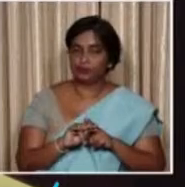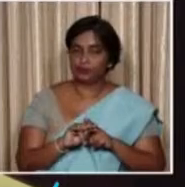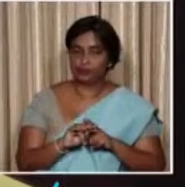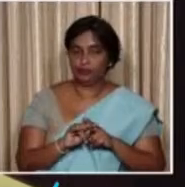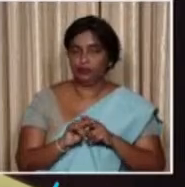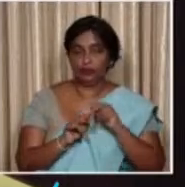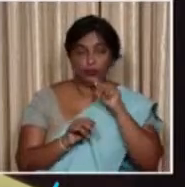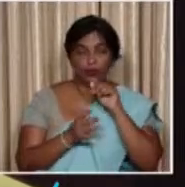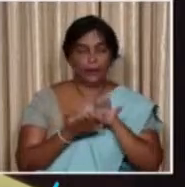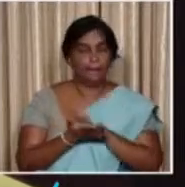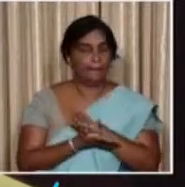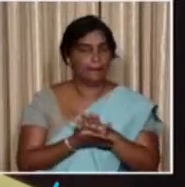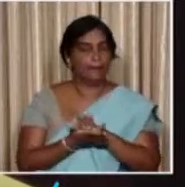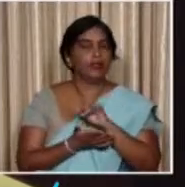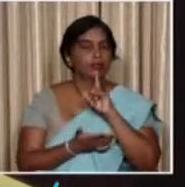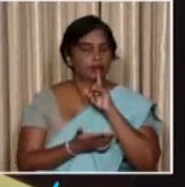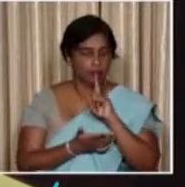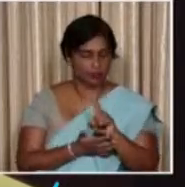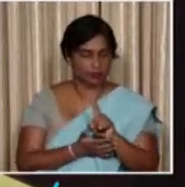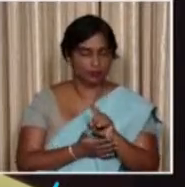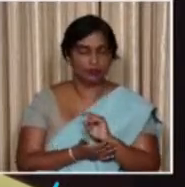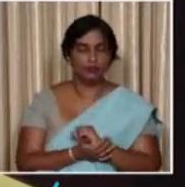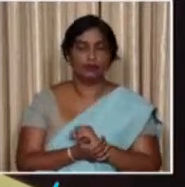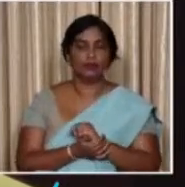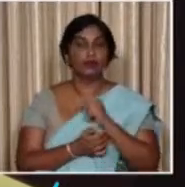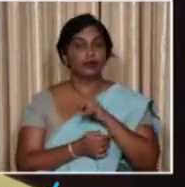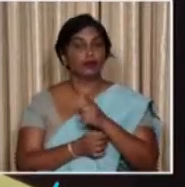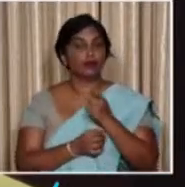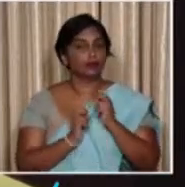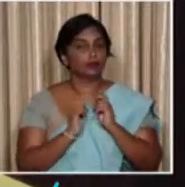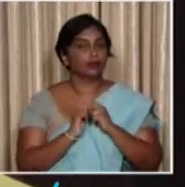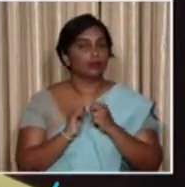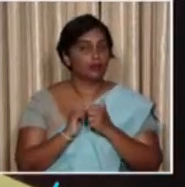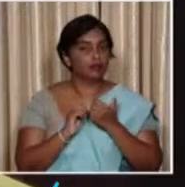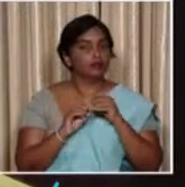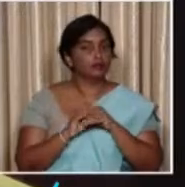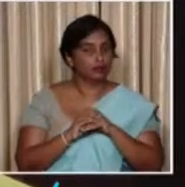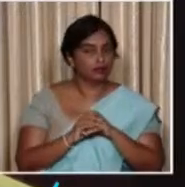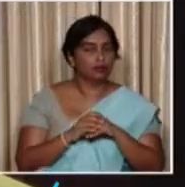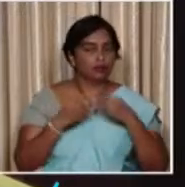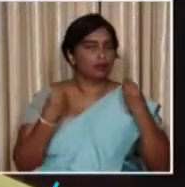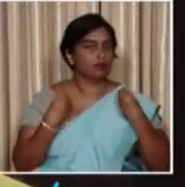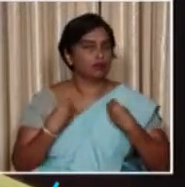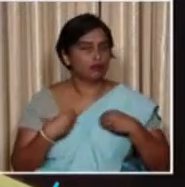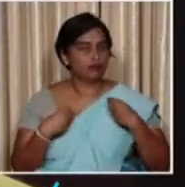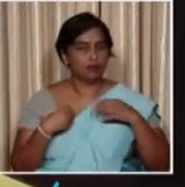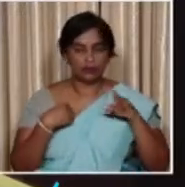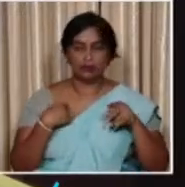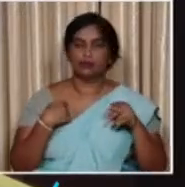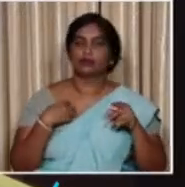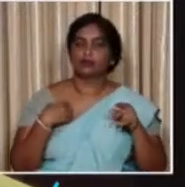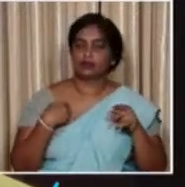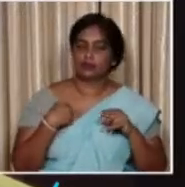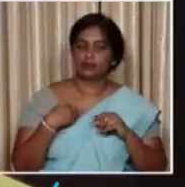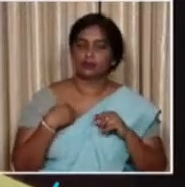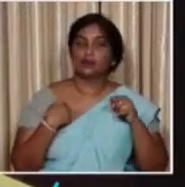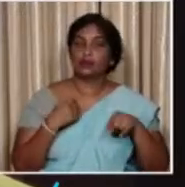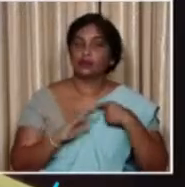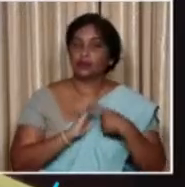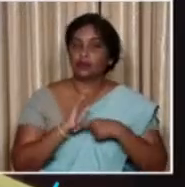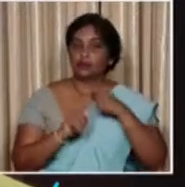බොහොම පැහැදිලිව ප්‍රකාශ කරා මේ ආර්ථික අර්බුදය තුලින් සිදු වුණු බංකොලොත්භාවය තුළ මේ